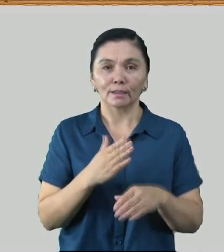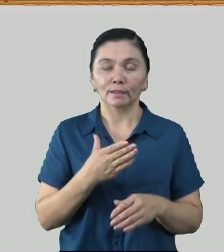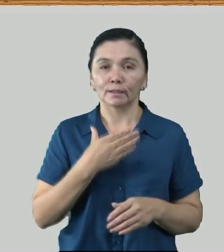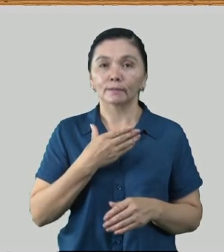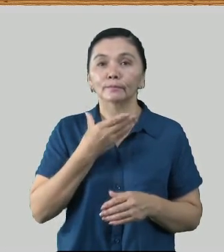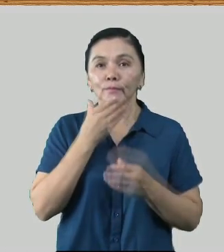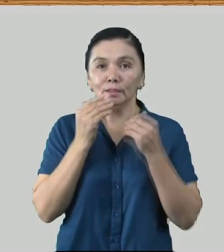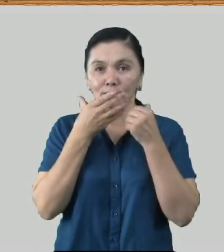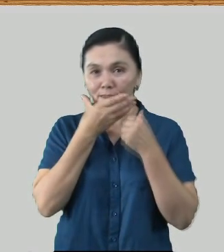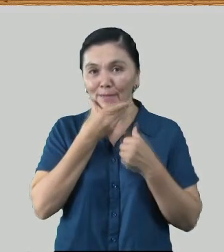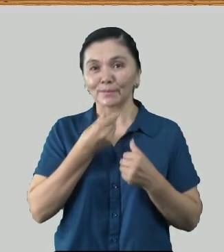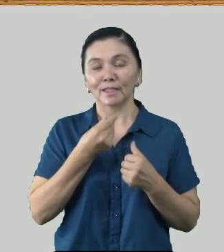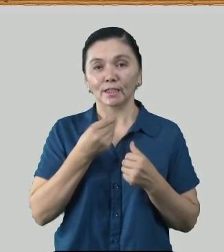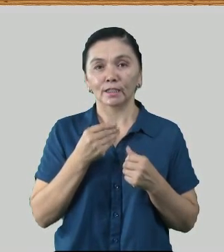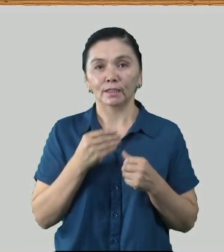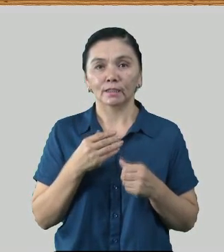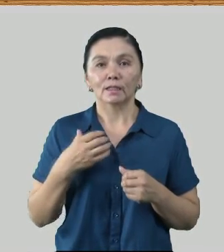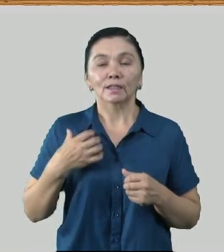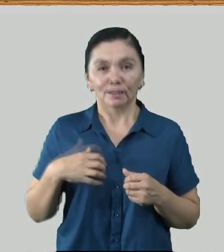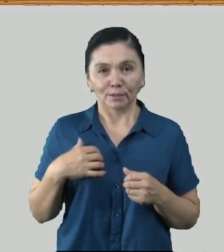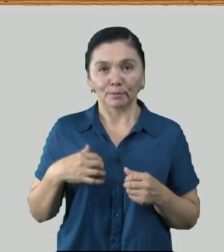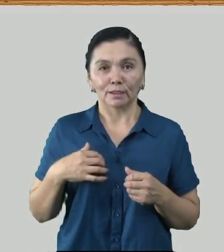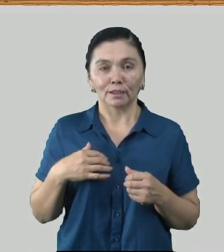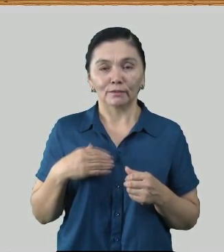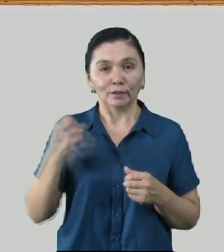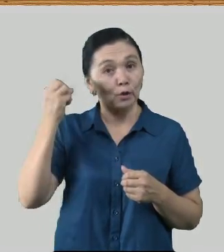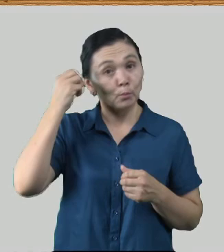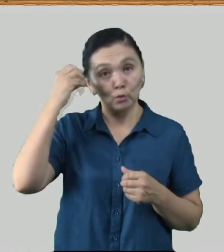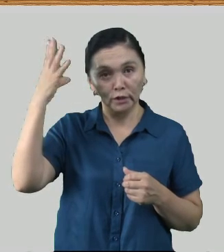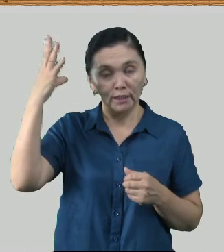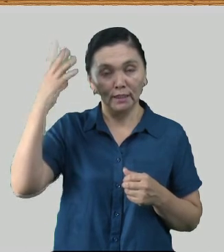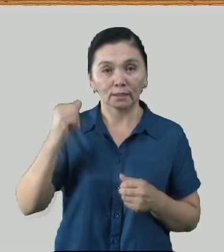скромнее, терпеливее, мудрее.